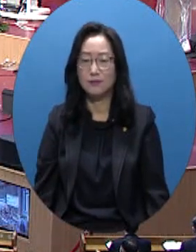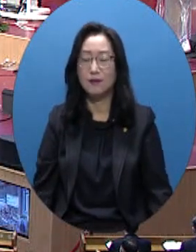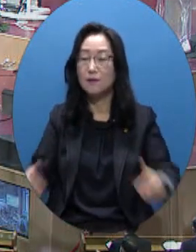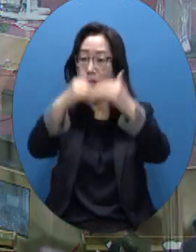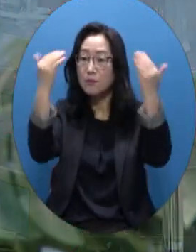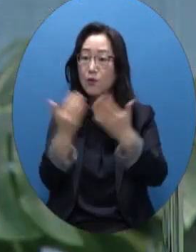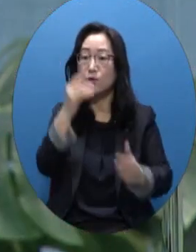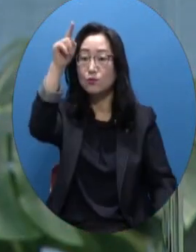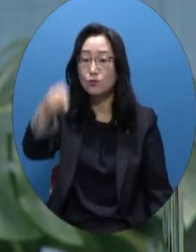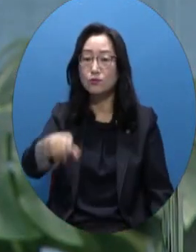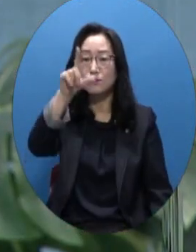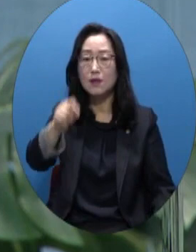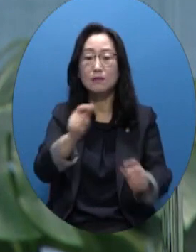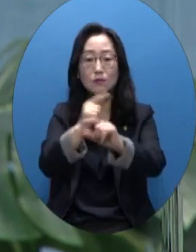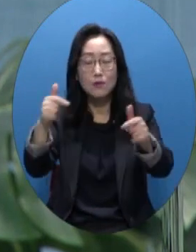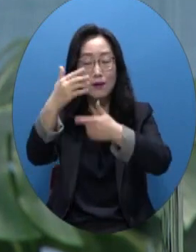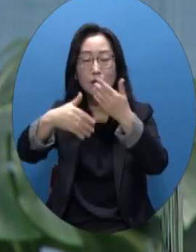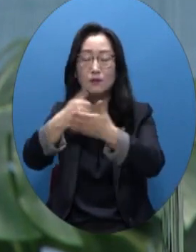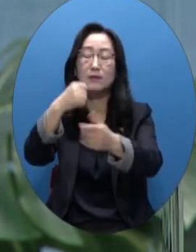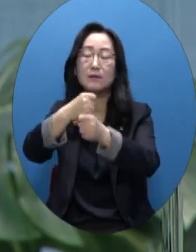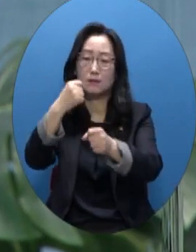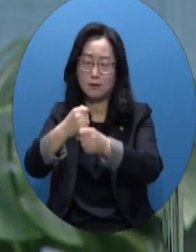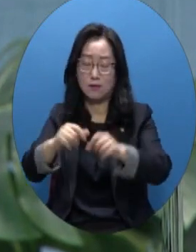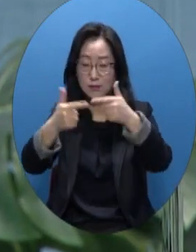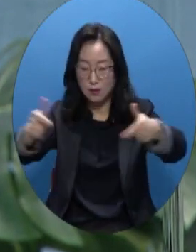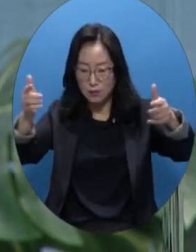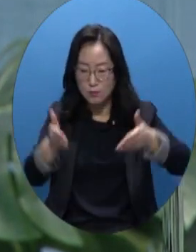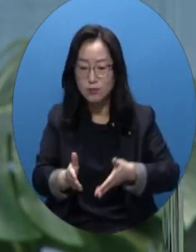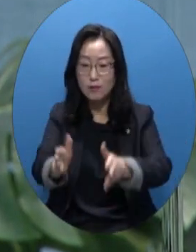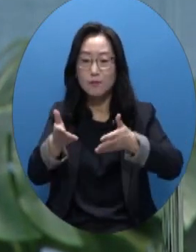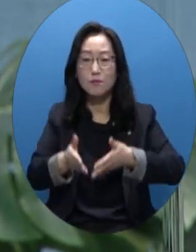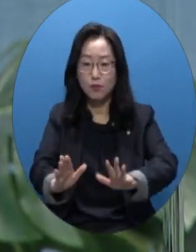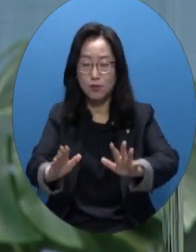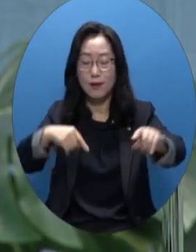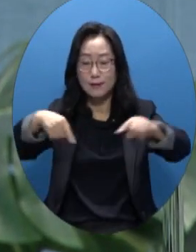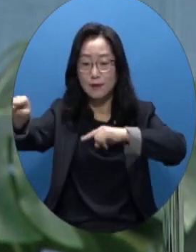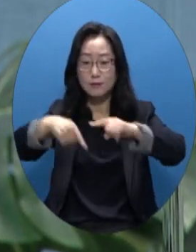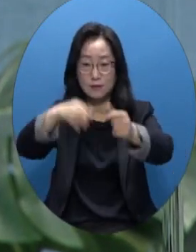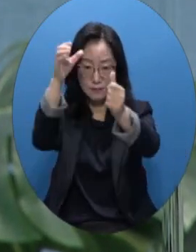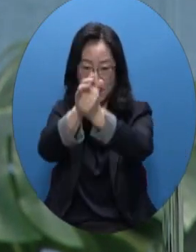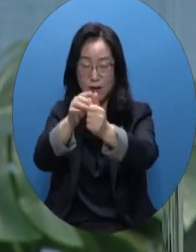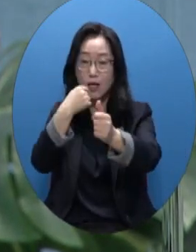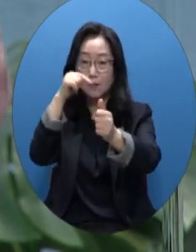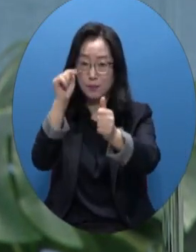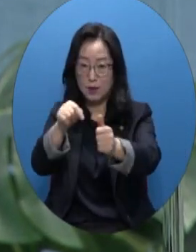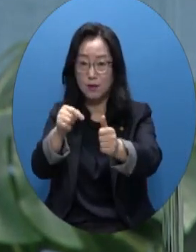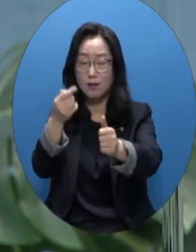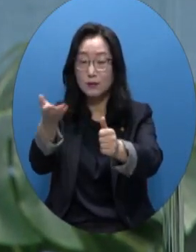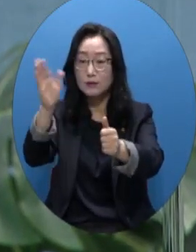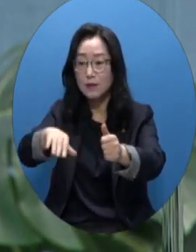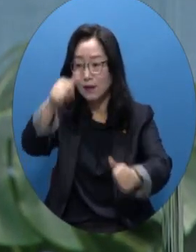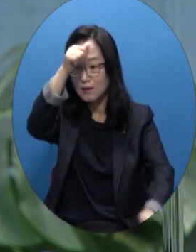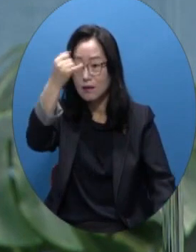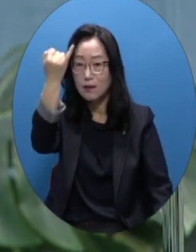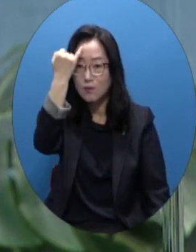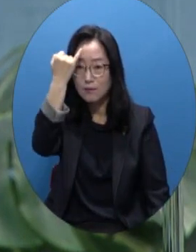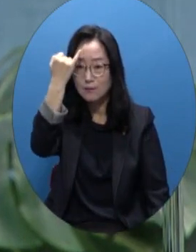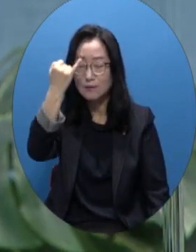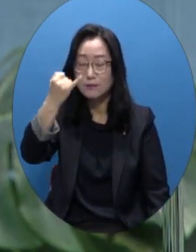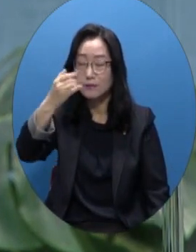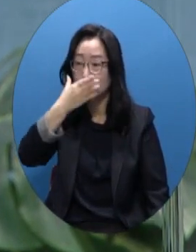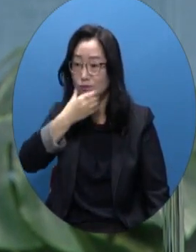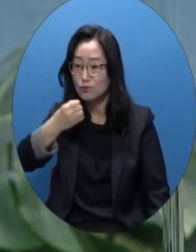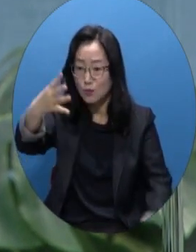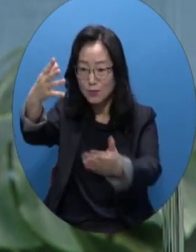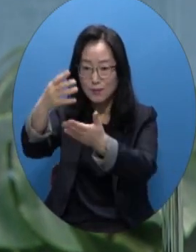옴 우주와 물을 하는게 지으시고 세우고 본사 곧 다시 라고 하는 축복을 지었는데 아담과 하와가 그 축복을